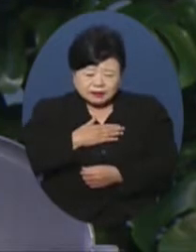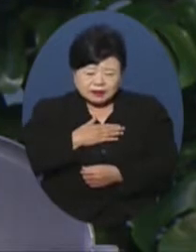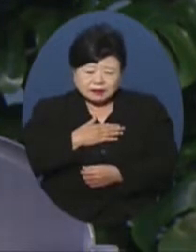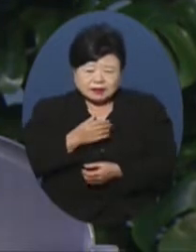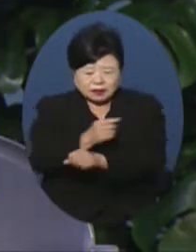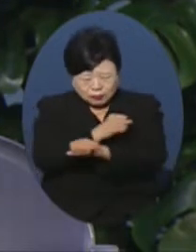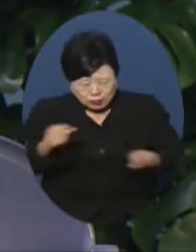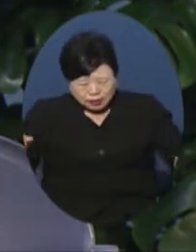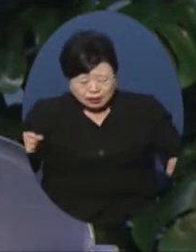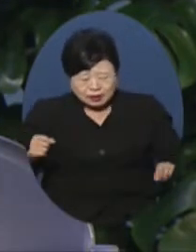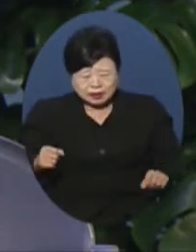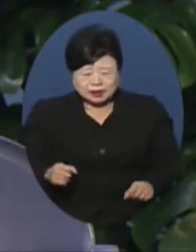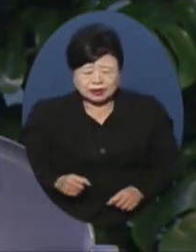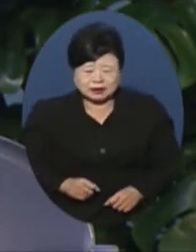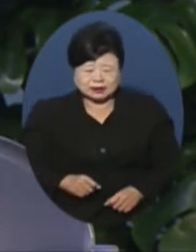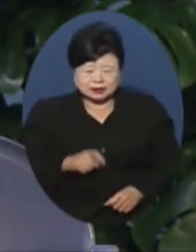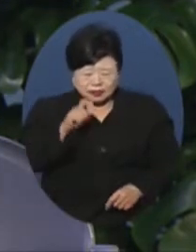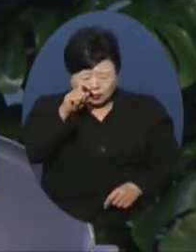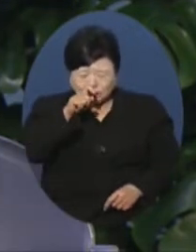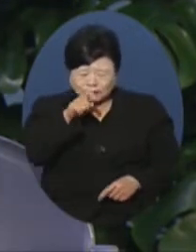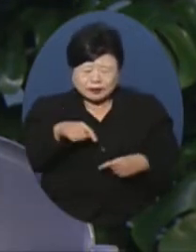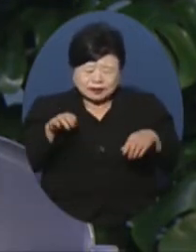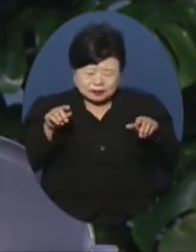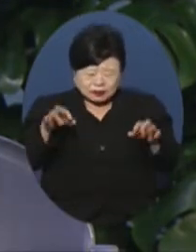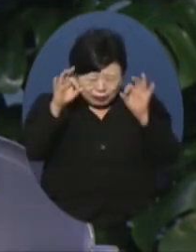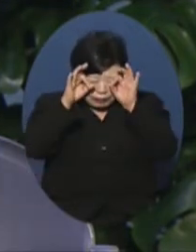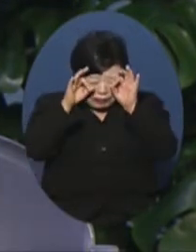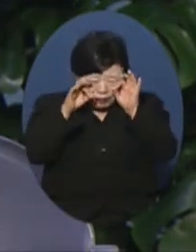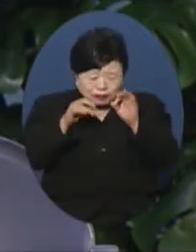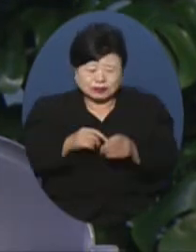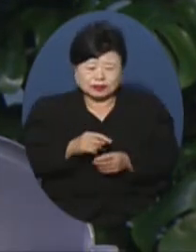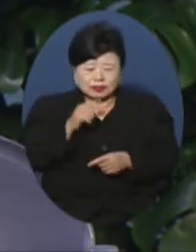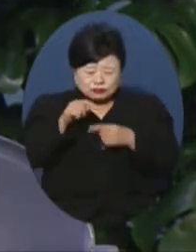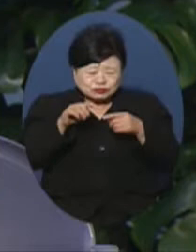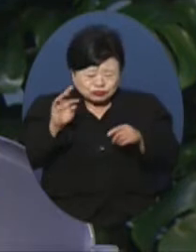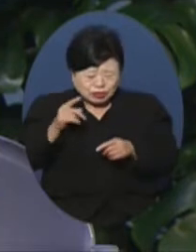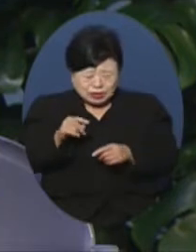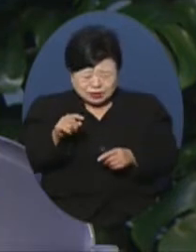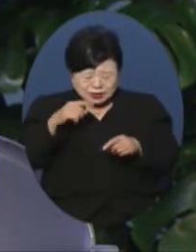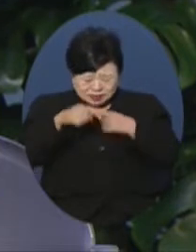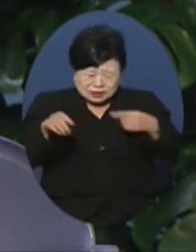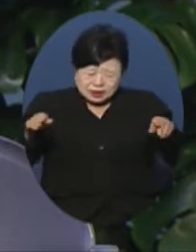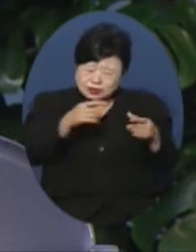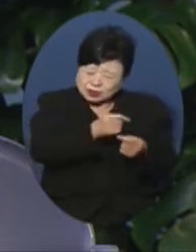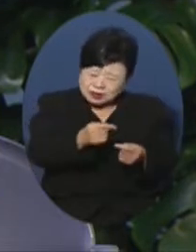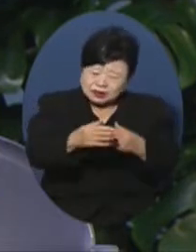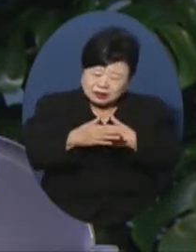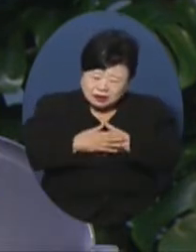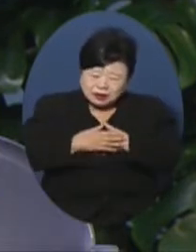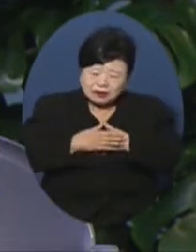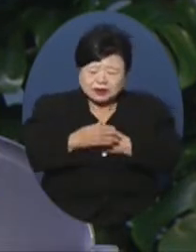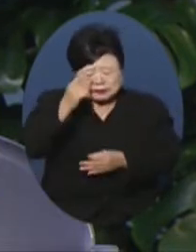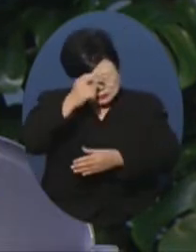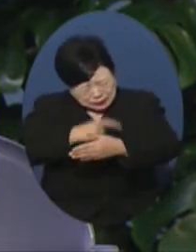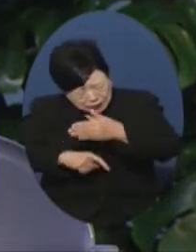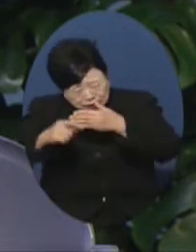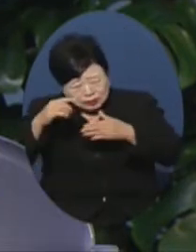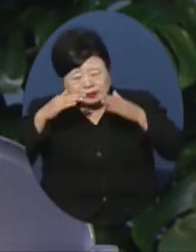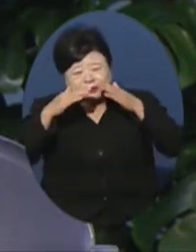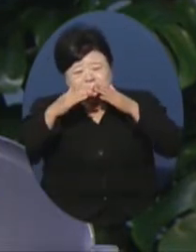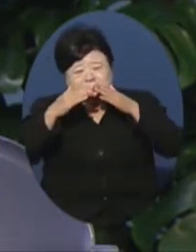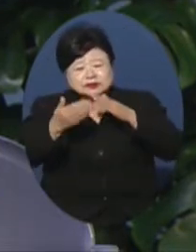나는 광야의 올빼미 같고 황폐한 곳의 부엉이 같이 되었사오매 내가 밤을